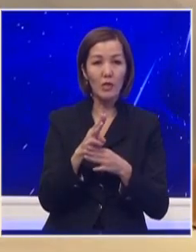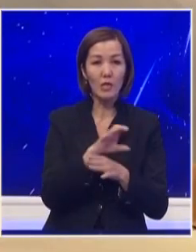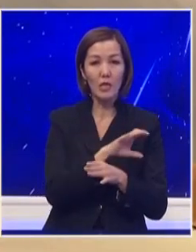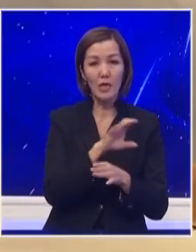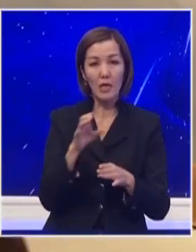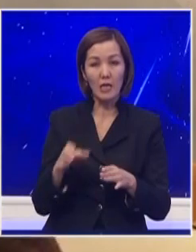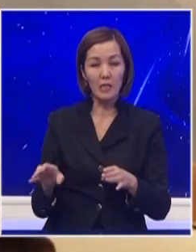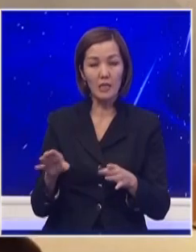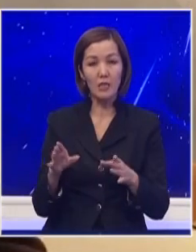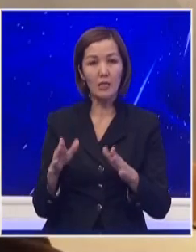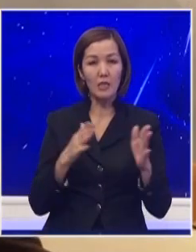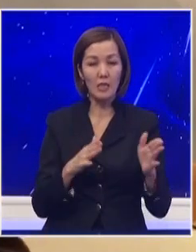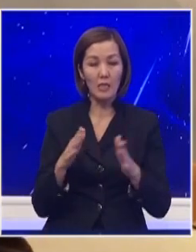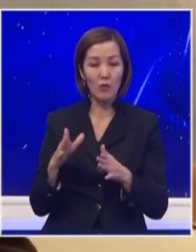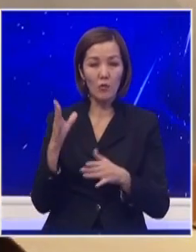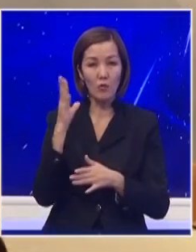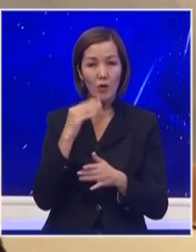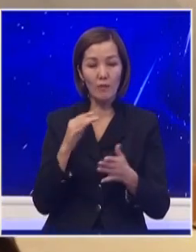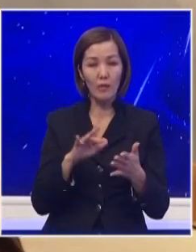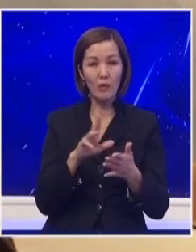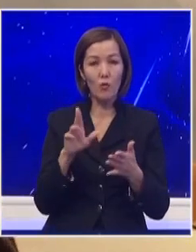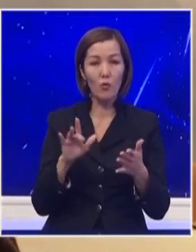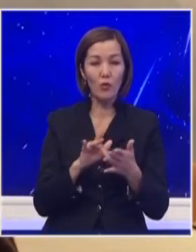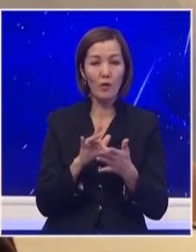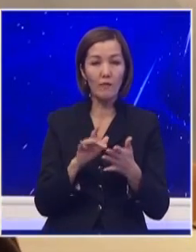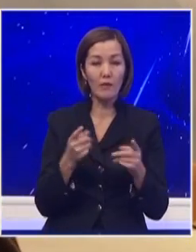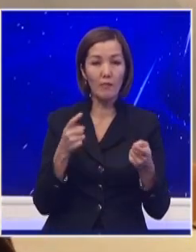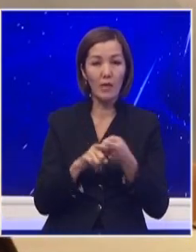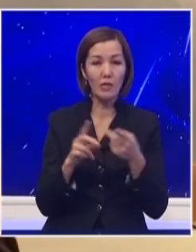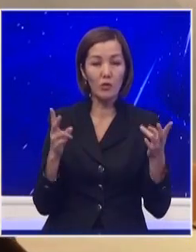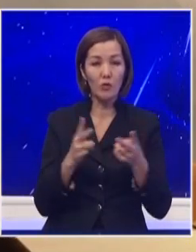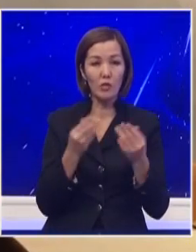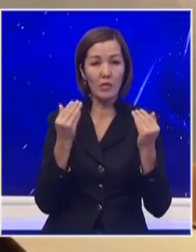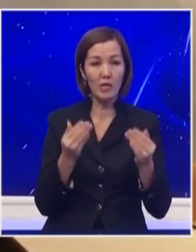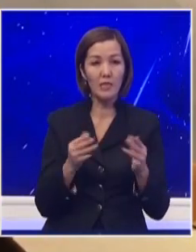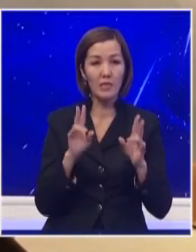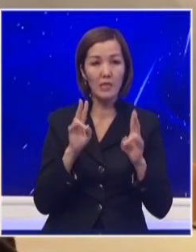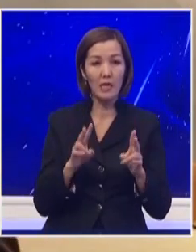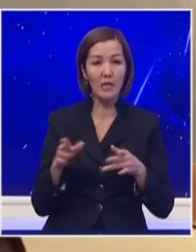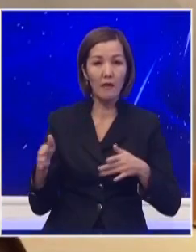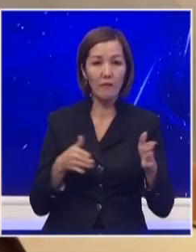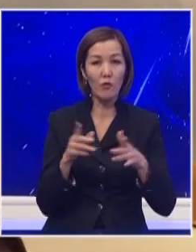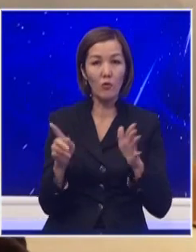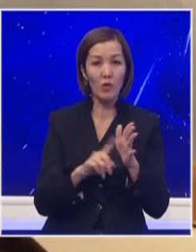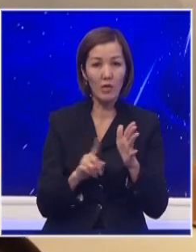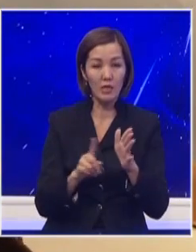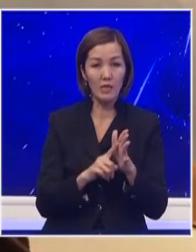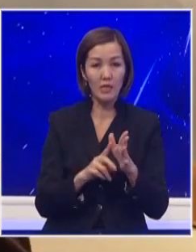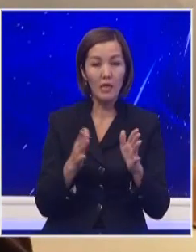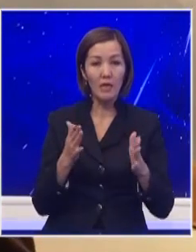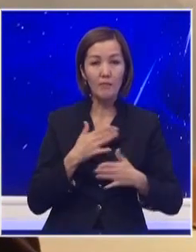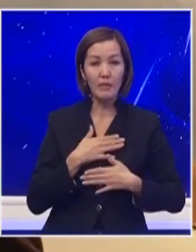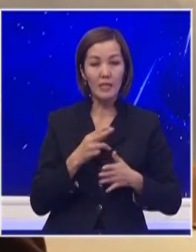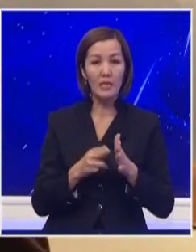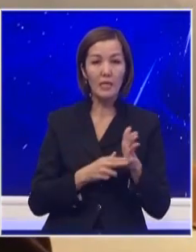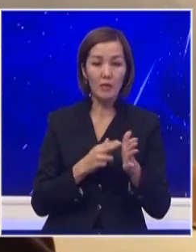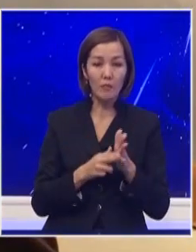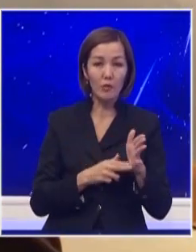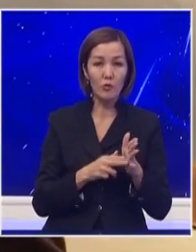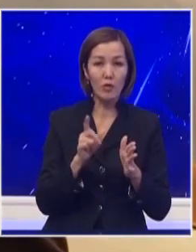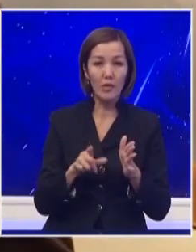жел генераторлары мен күн генераторлары. Оған қоса сейсмикалық ахуал тағы бар. Алматы қаласымен салыстырғанда Қонаев